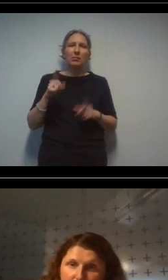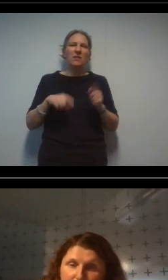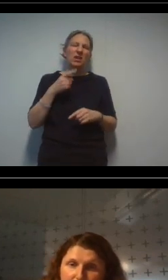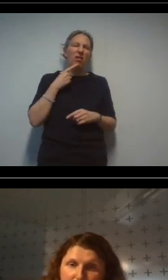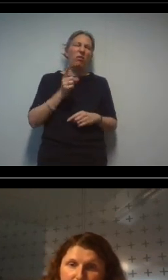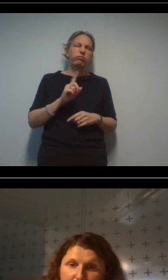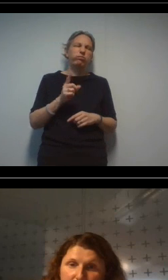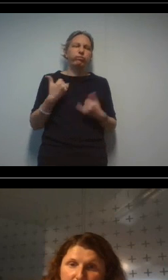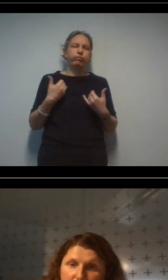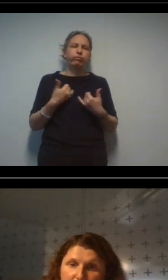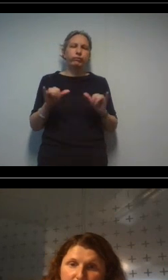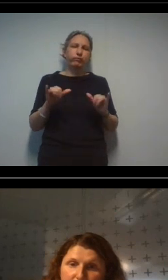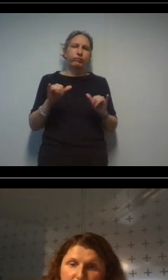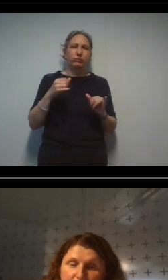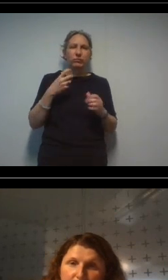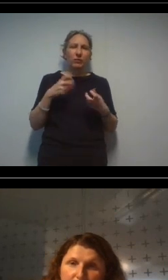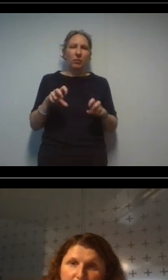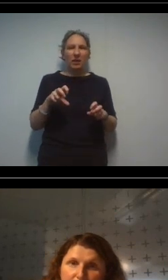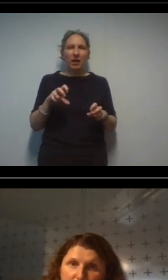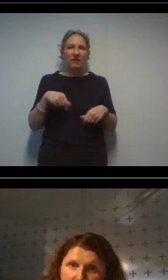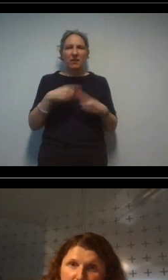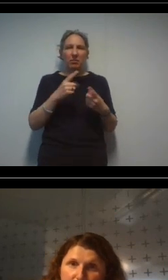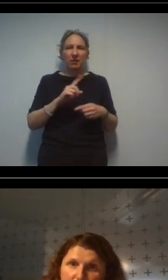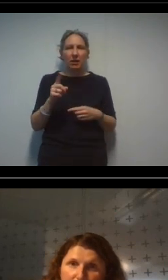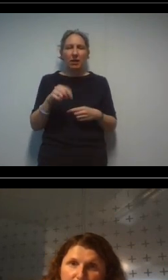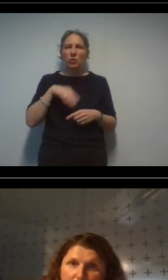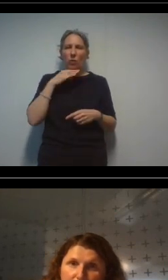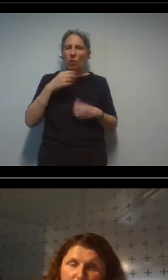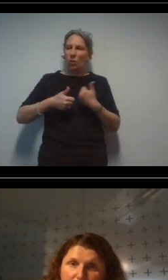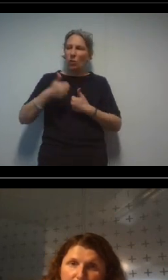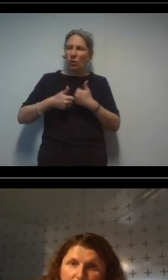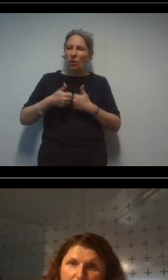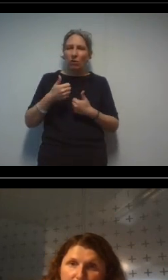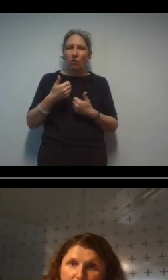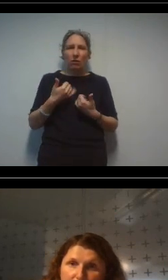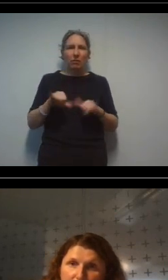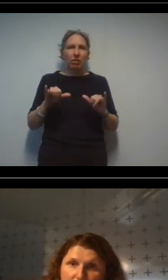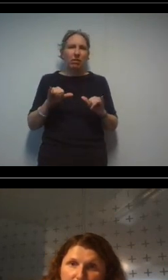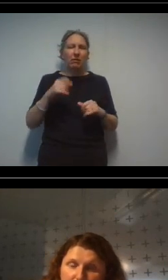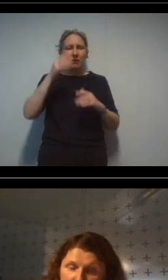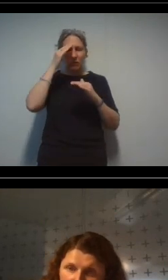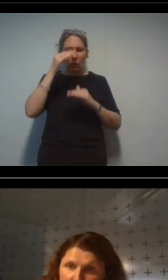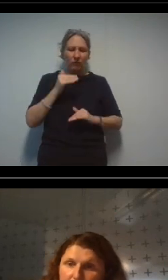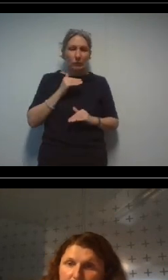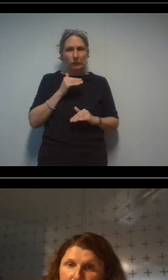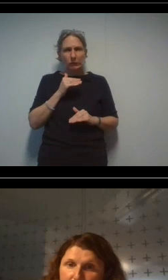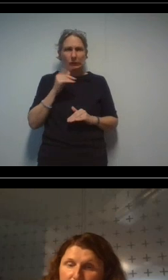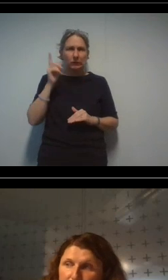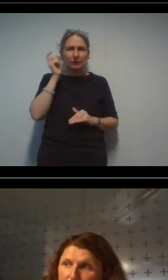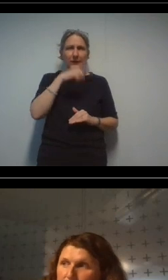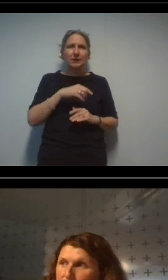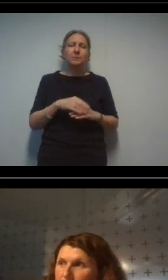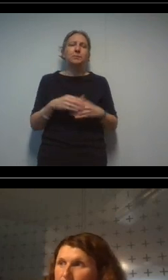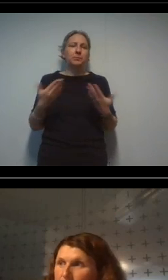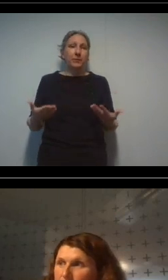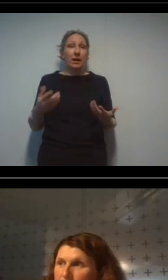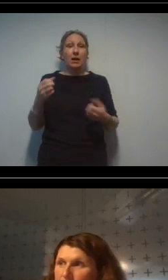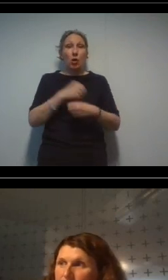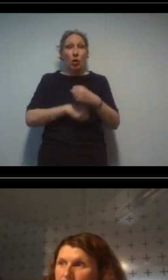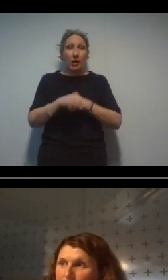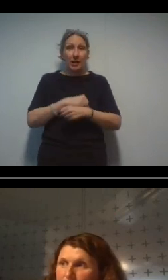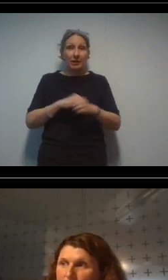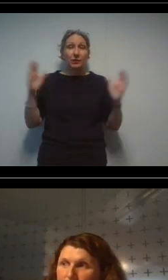mon chemin. Ou alors se dire, il y a vraiment beaucoup de concurrence et ça ne met pas très en confiance, toujours. Et donc, on organise ce forum inversé